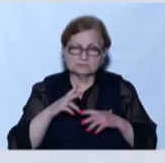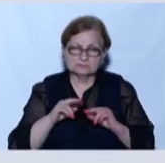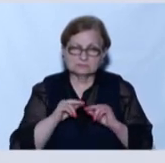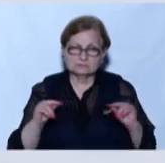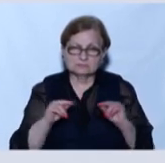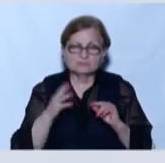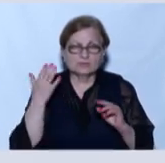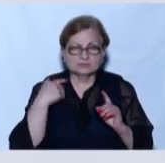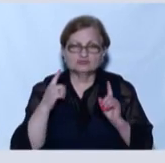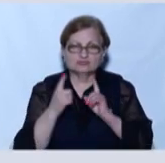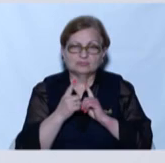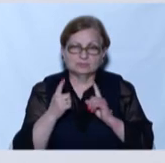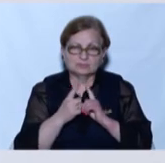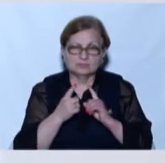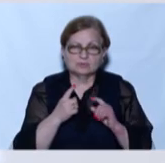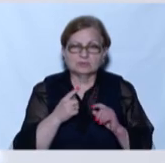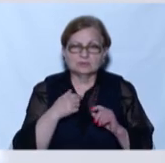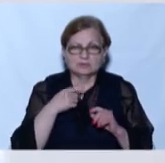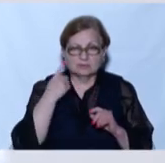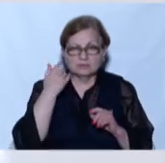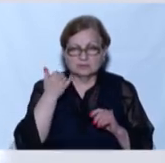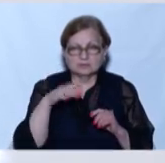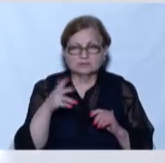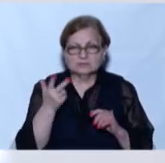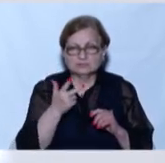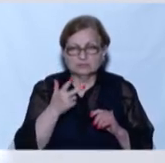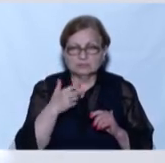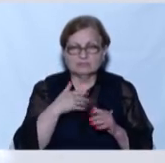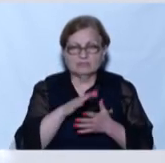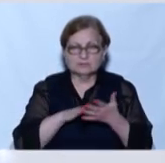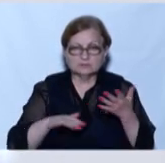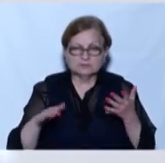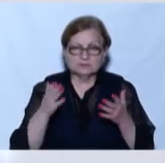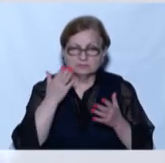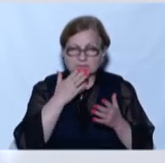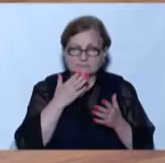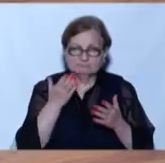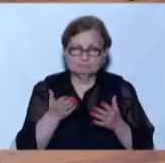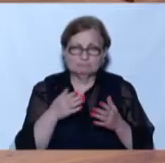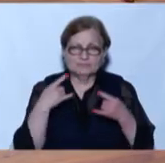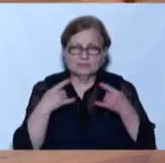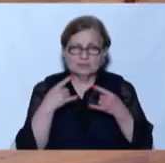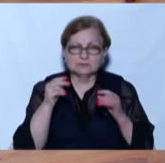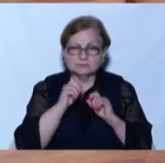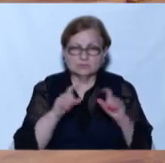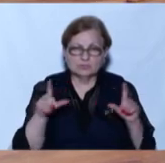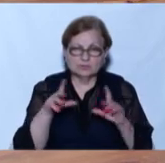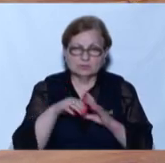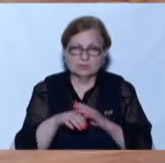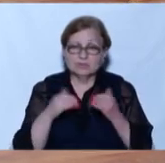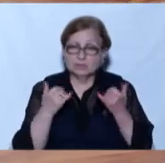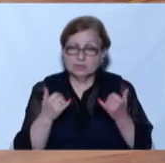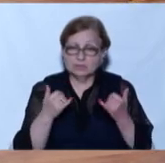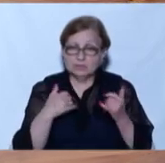უკვე შევხვდით რამდენჯერმე და სამშაბათია და ვაგრძელებ ჩვენ გაკვეთილს ტელესკოლაში. Და დღეს